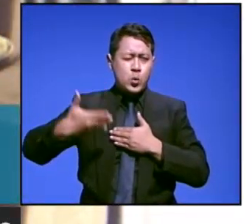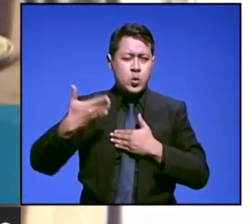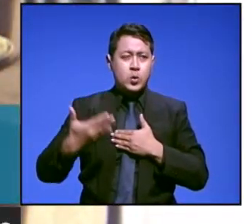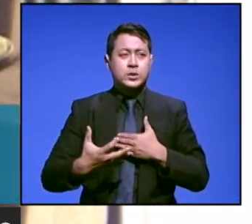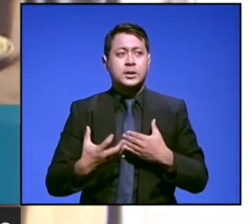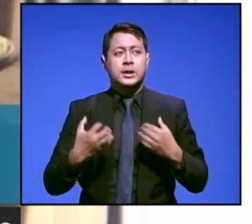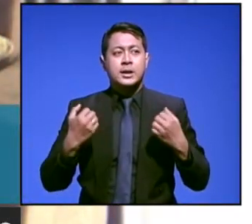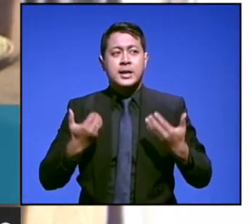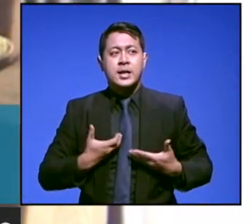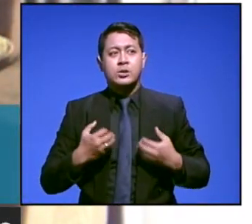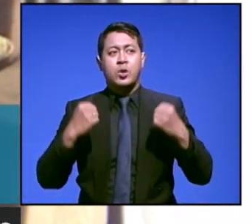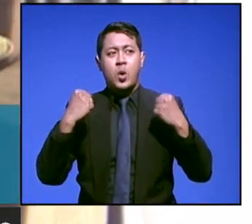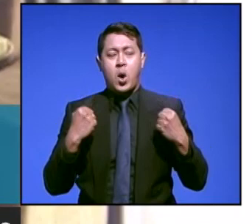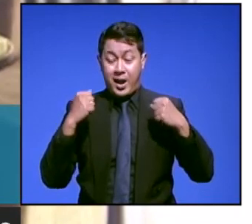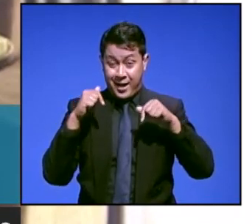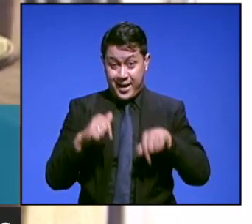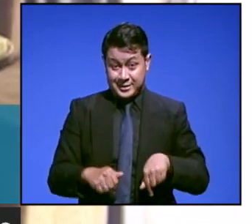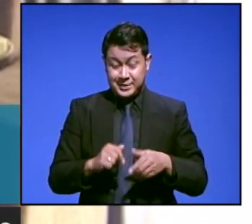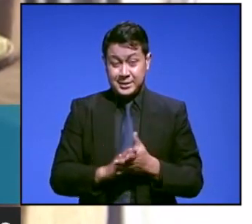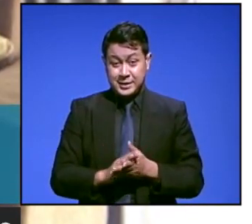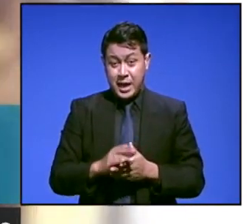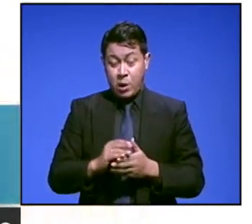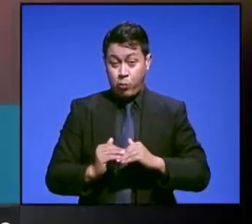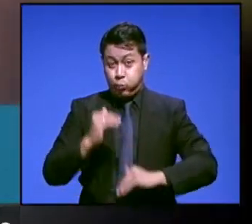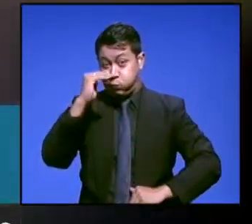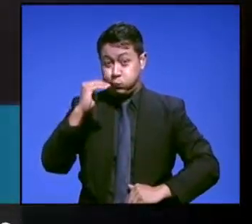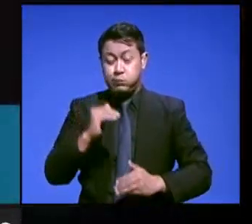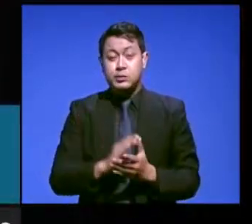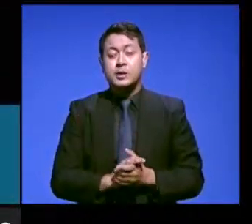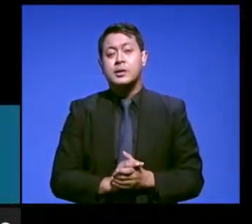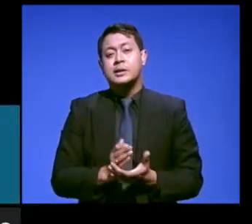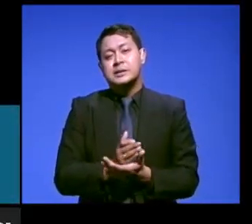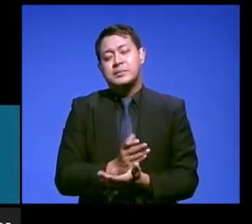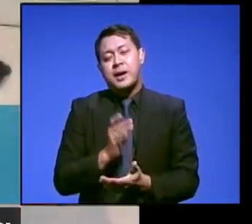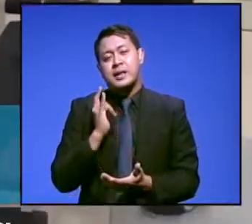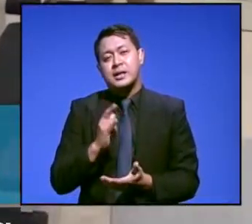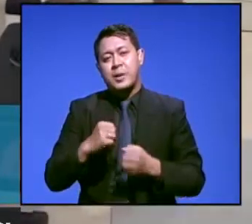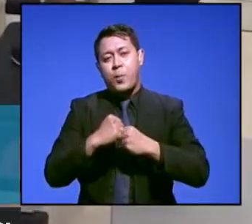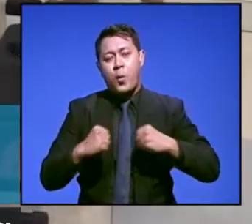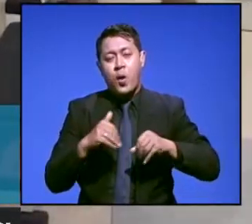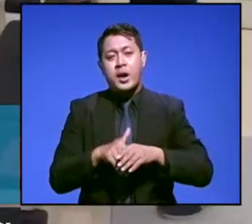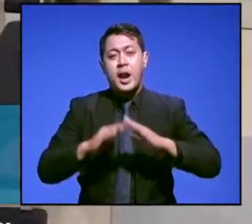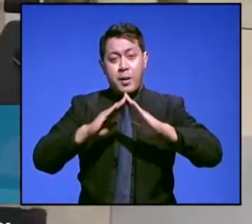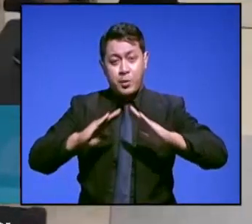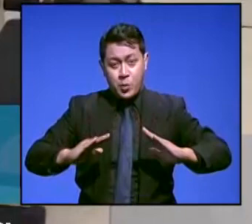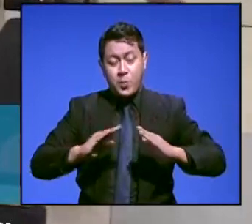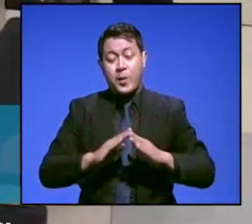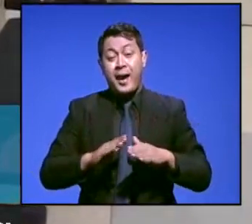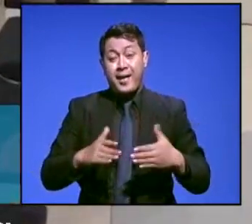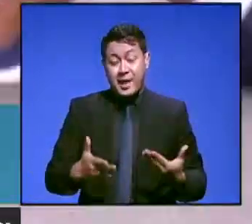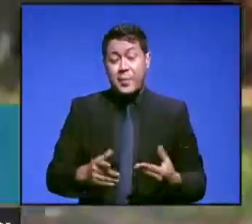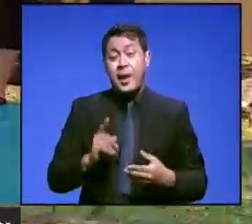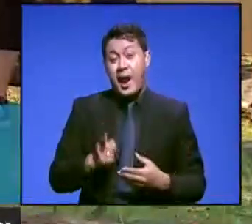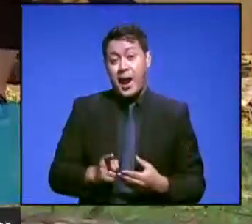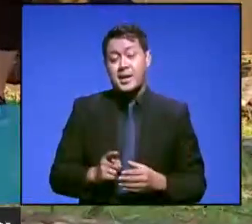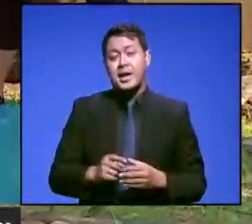Minat masyarakat untuk berolahraga saat ini memang terpantau meningkat. Sebagian memilih tetap berolahraga dalam rumah, tapi ada